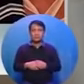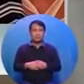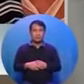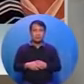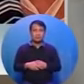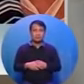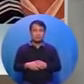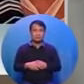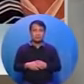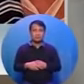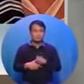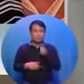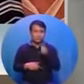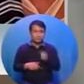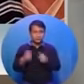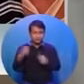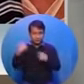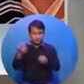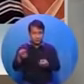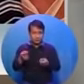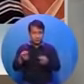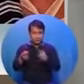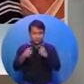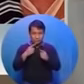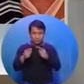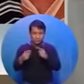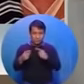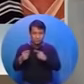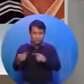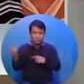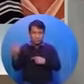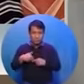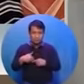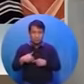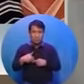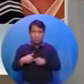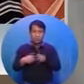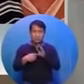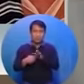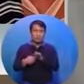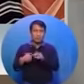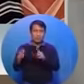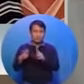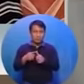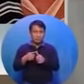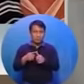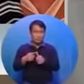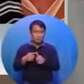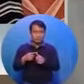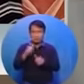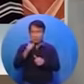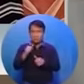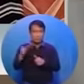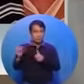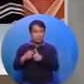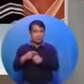Matagal na kayo walang contact. Hindi na kayo nag-usap since then, nung magsumbong kayo sa kanila. Nung unang ere po, hindi na po